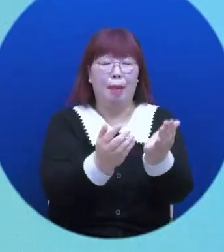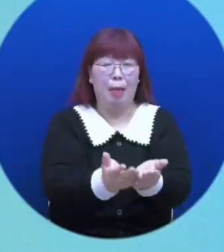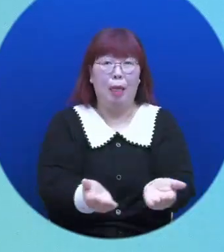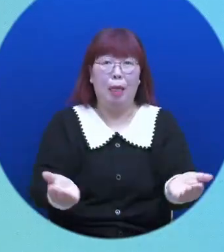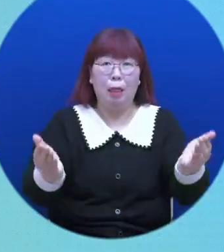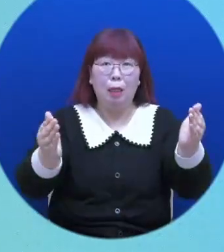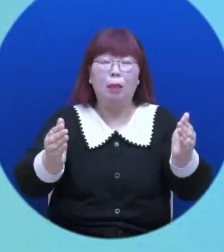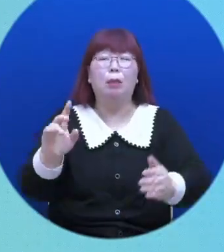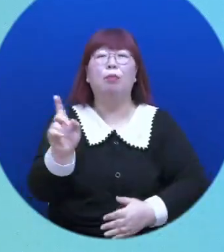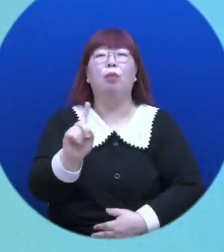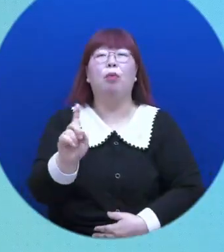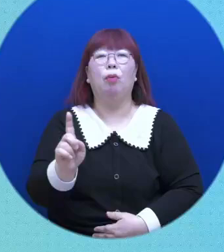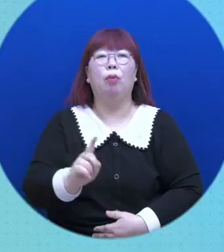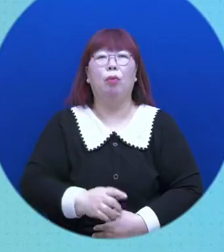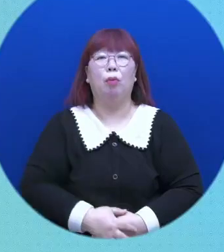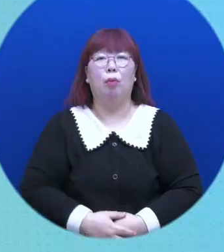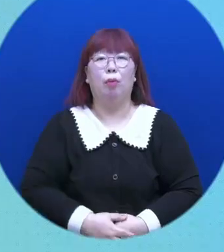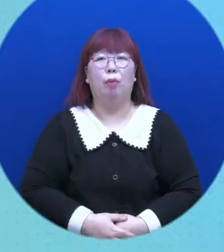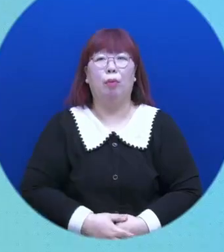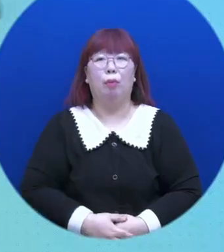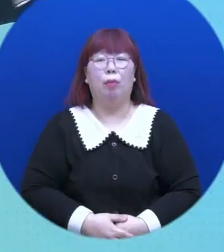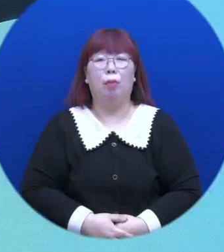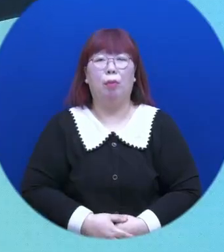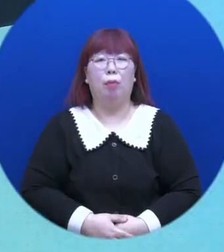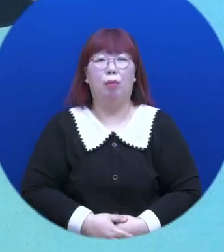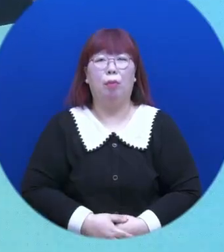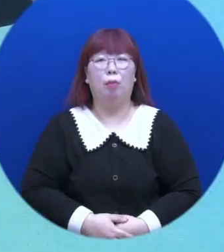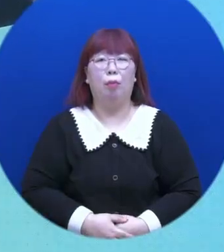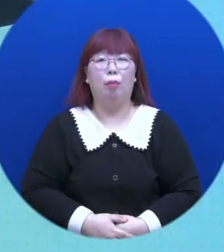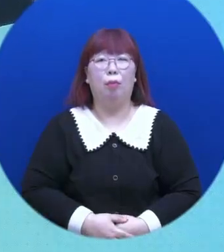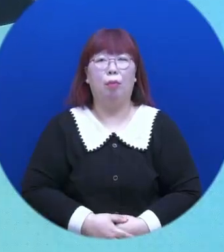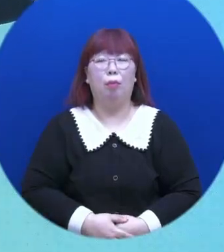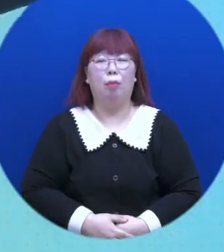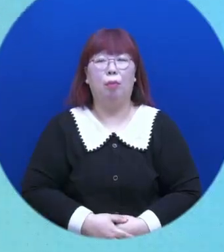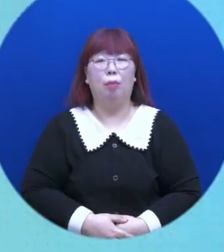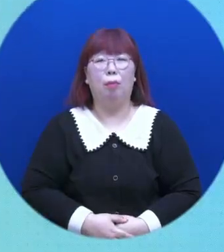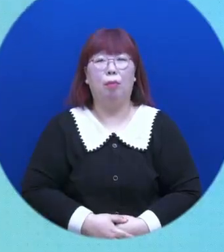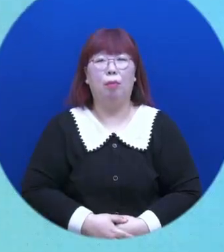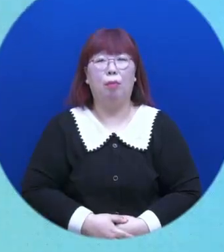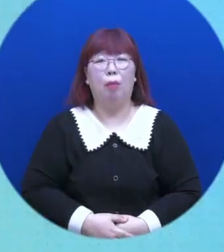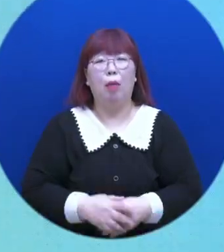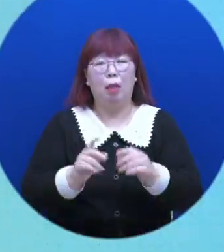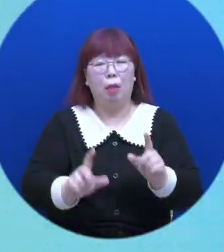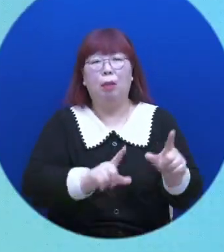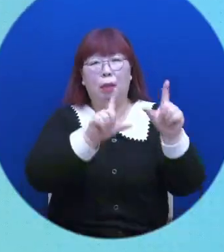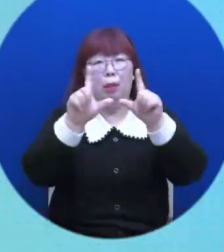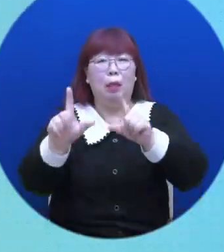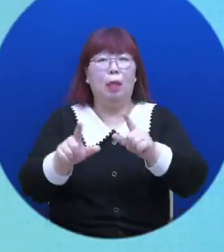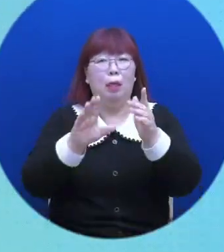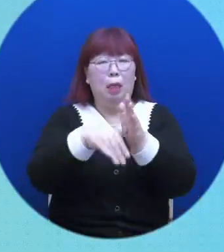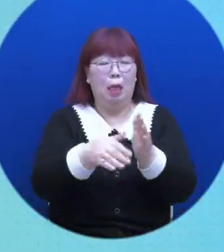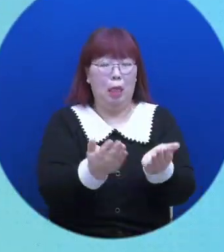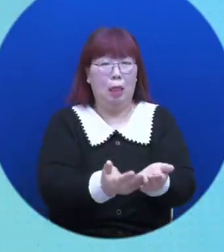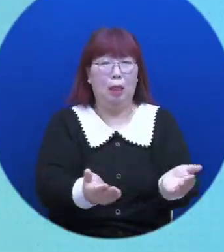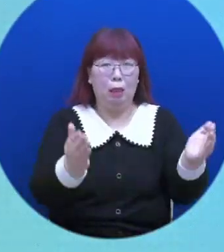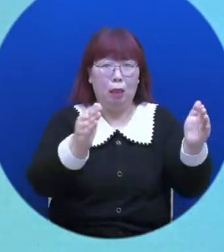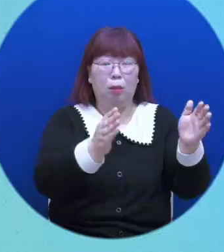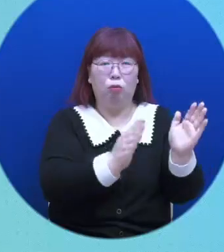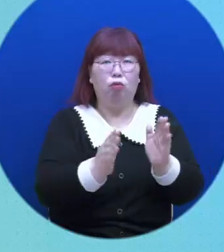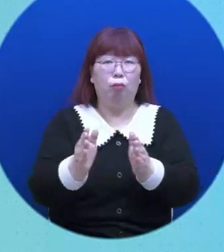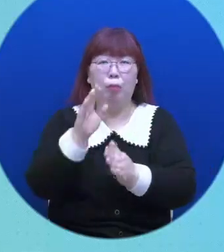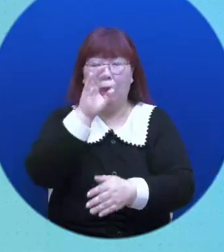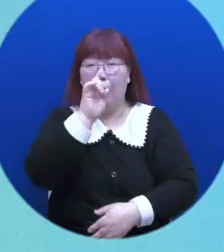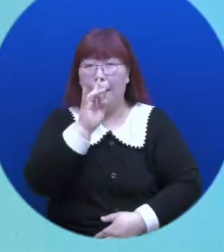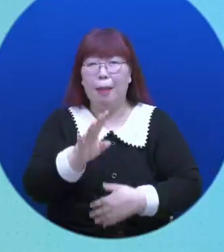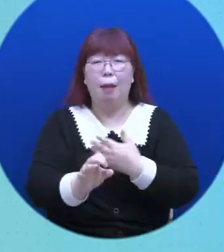그게 뭡니까? 사실 우리가 살아가면서 그릇이 준비되지 못하면요, 이미